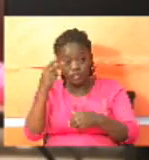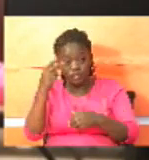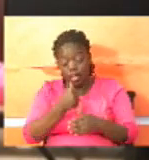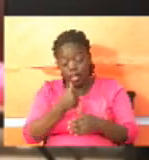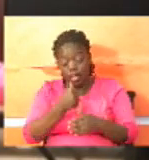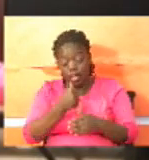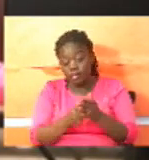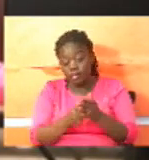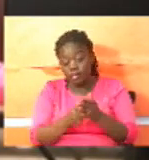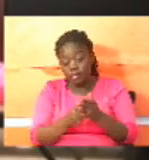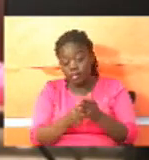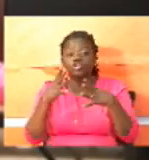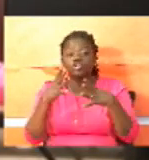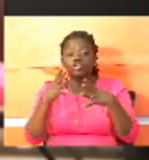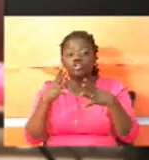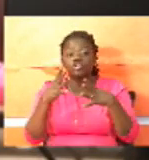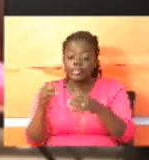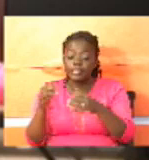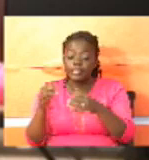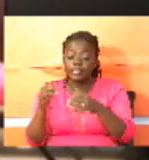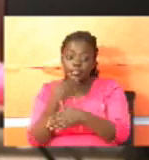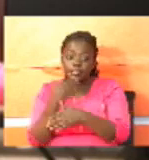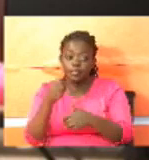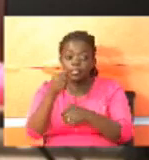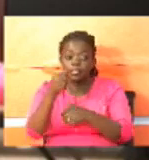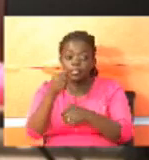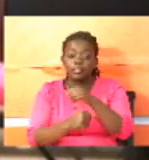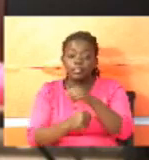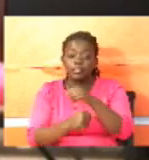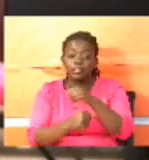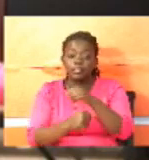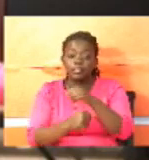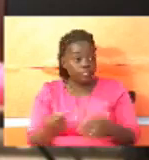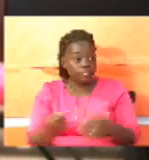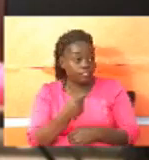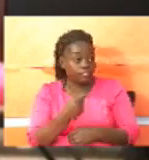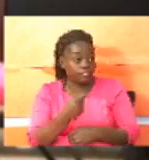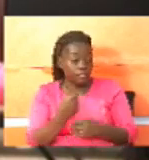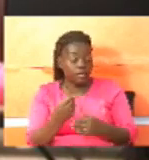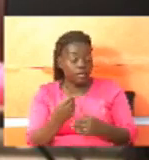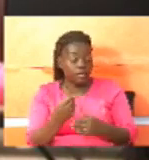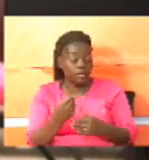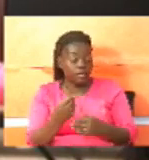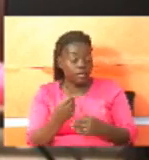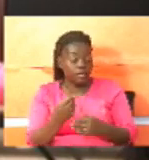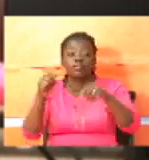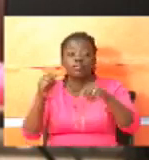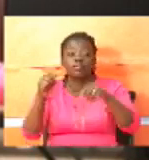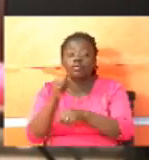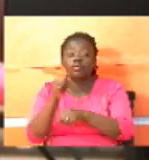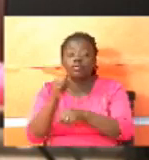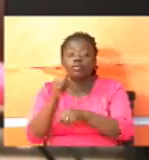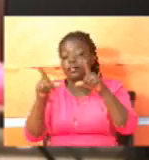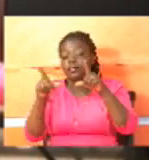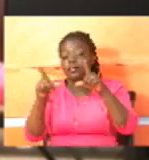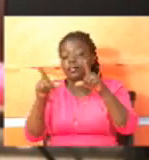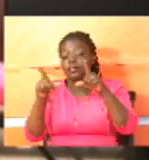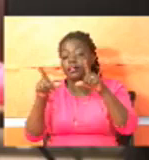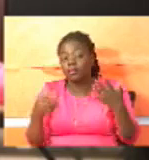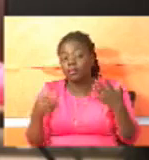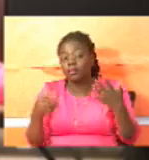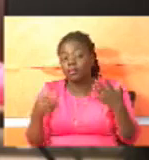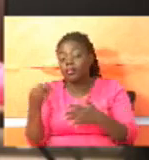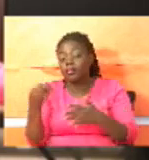emirimu ng'enezibwa obuggya buli mwaka. Ssaabalamuzi abadde olwaleero okola ku bya satifikeeti n'abategeeza nti babeera bafunyemu